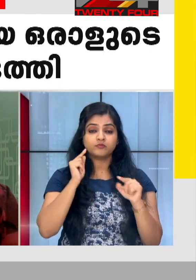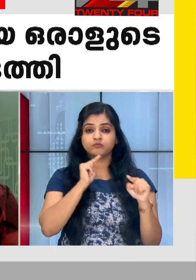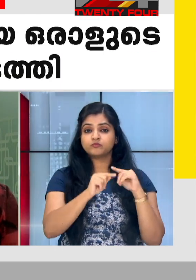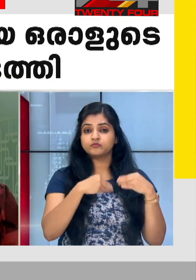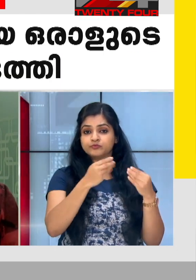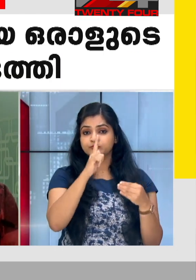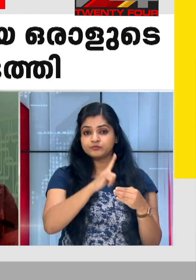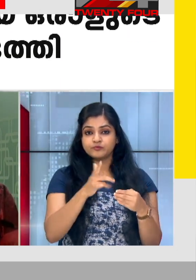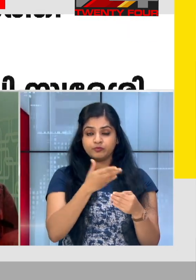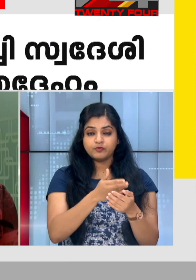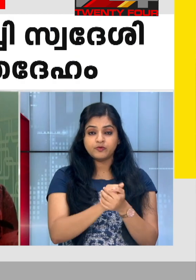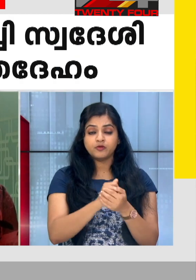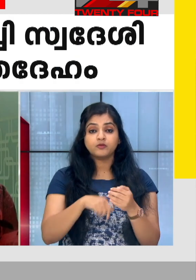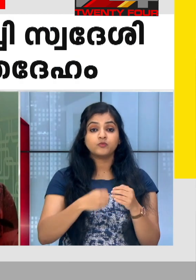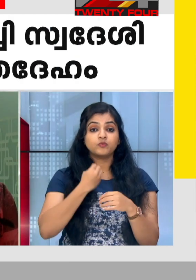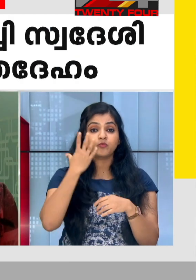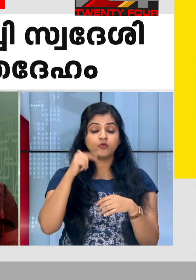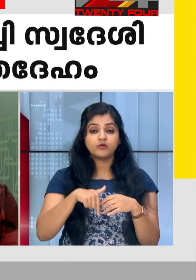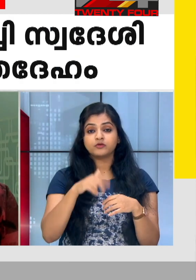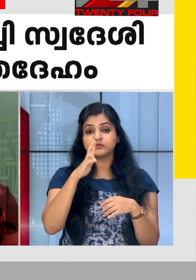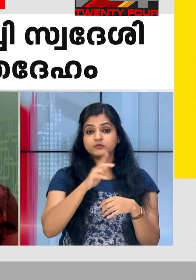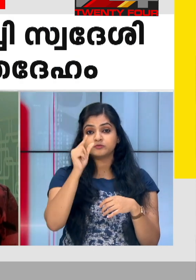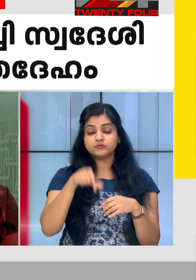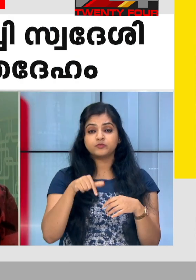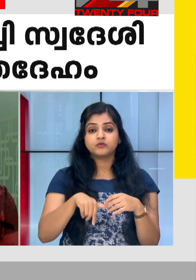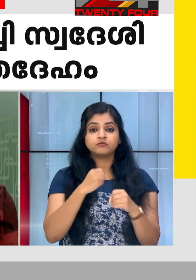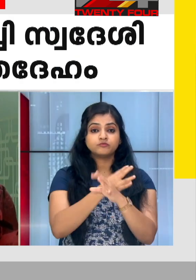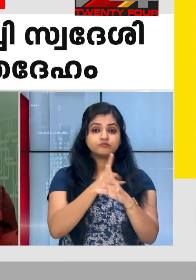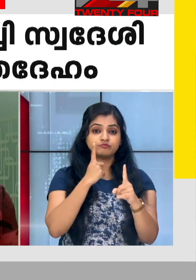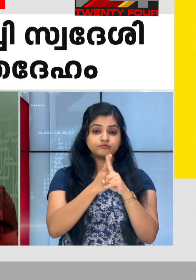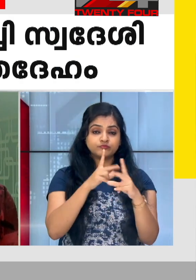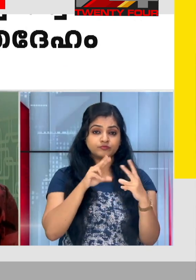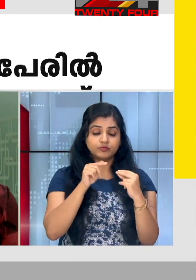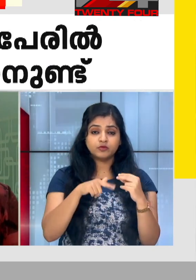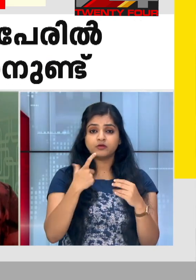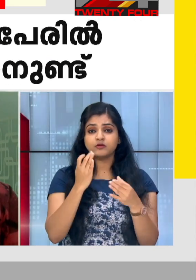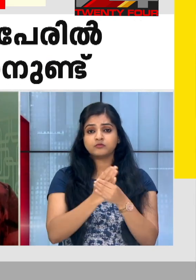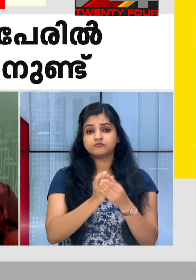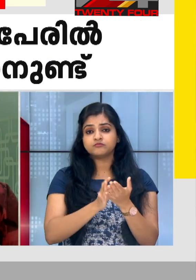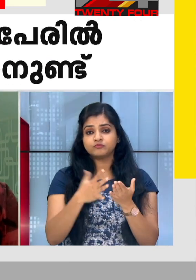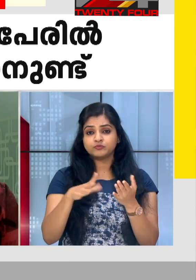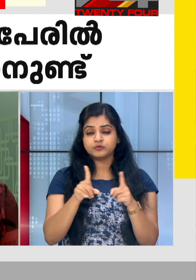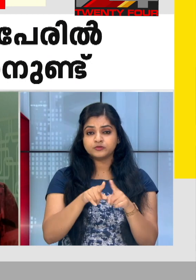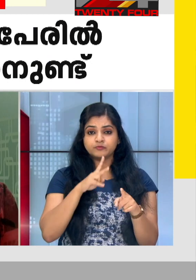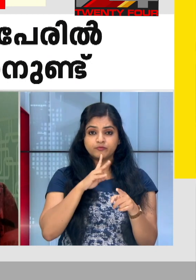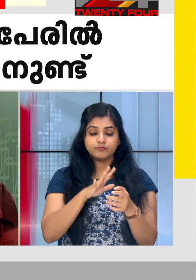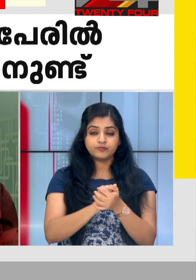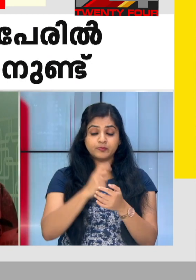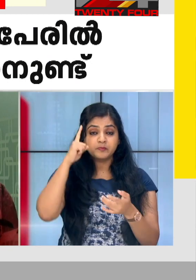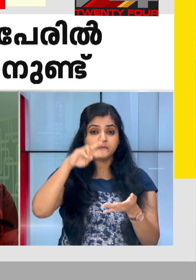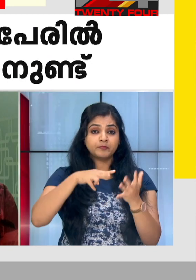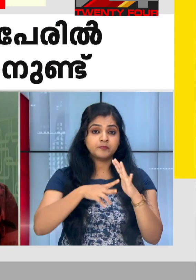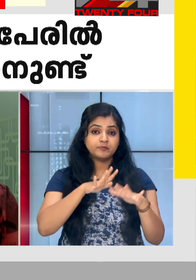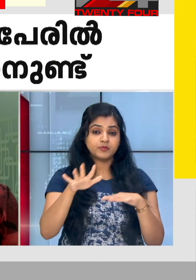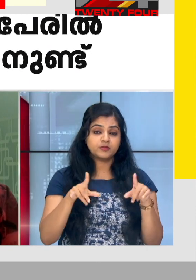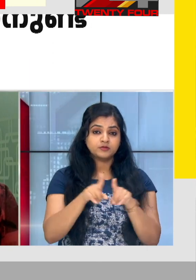അദ്ദേഹം രാവിലെ തന്നെ മാധ്യമങ്ങളെ കാണുകയും കേസ് തള്ളിക്കളയുന്നു എന്ന രൂപത്തിൽ പ്രതികരിക്കുകയും ചെയ്തിട്ടുണ്ട്. ആസൂത്രിത നീക്കത്തിൻ്റെ